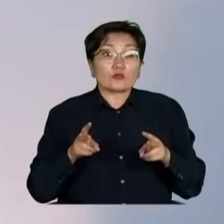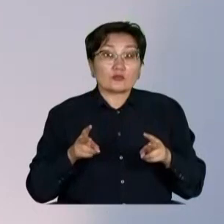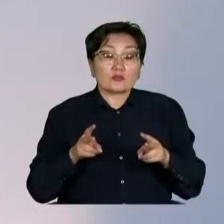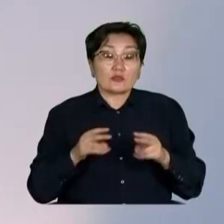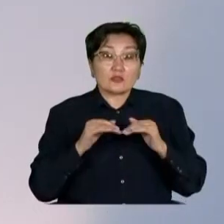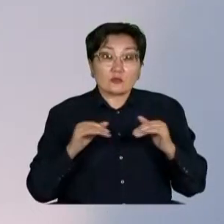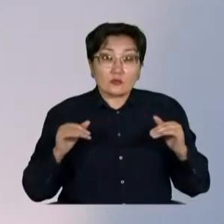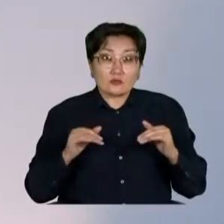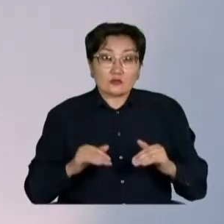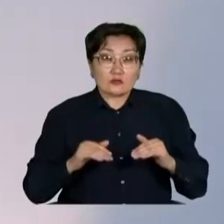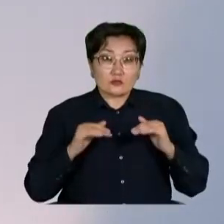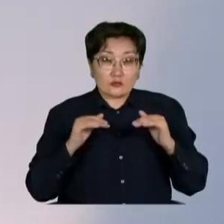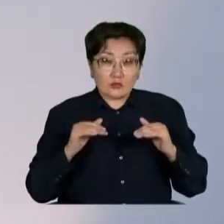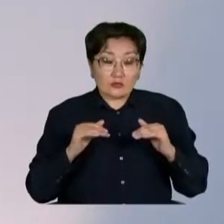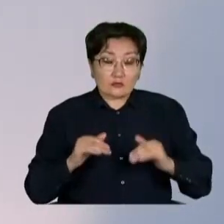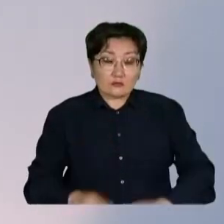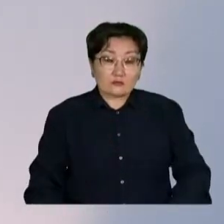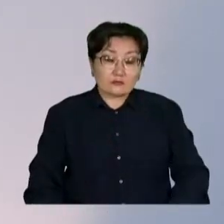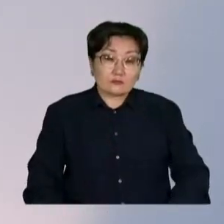қауіпсіздіктің деңгейі өте жоғары енді.